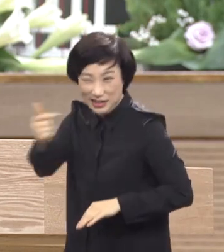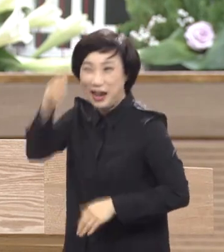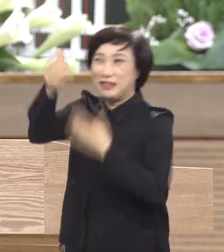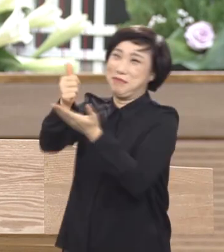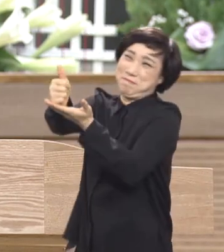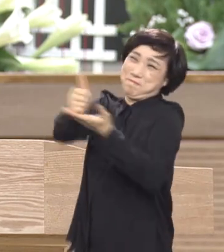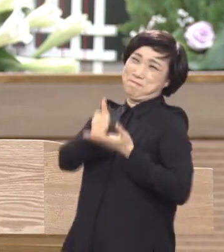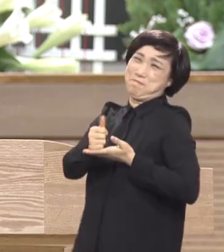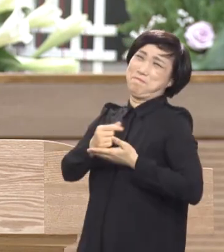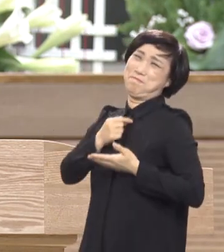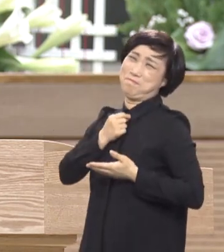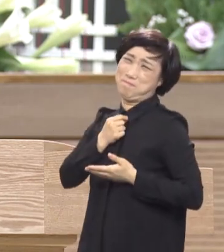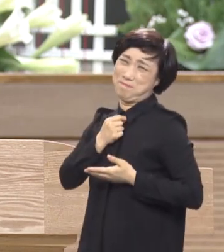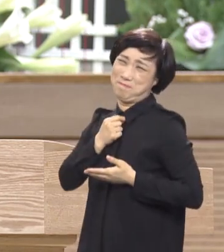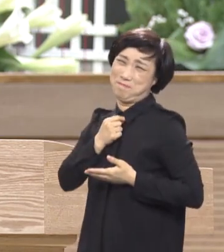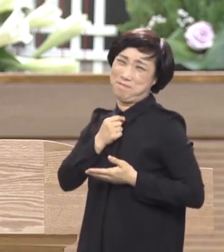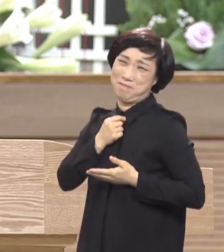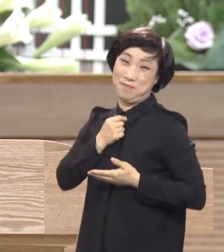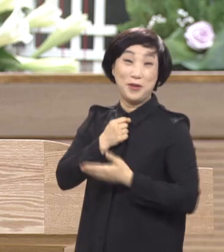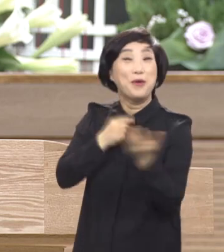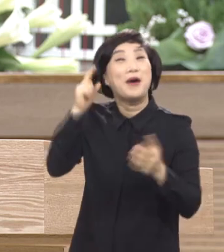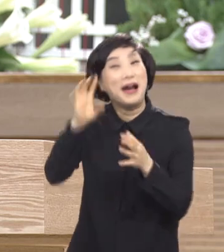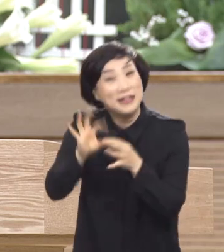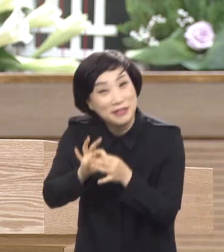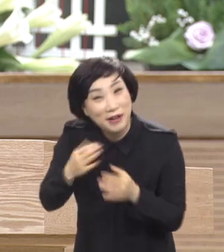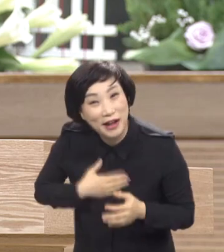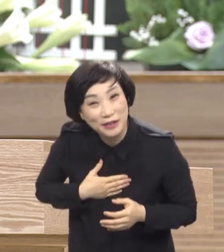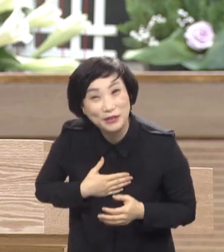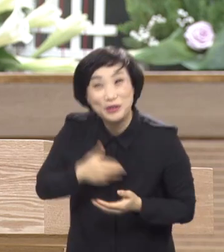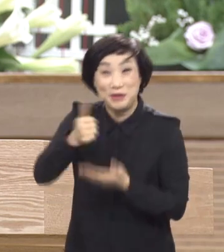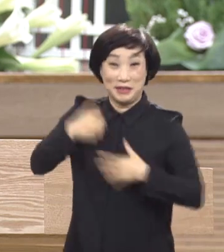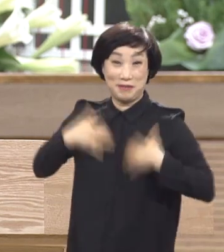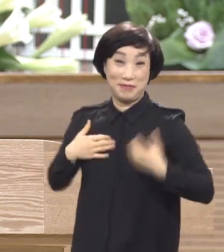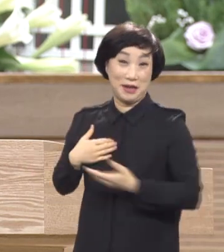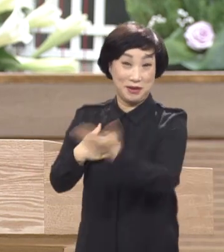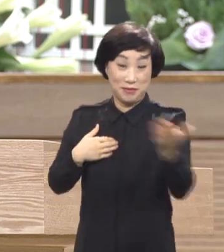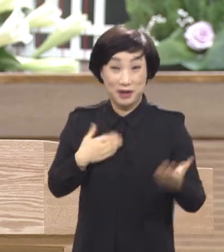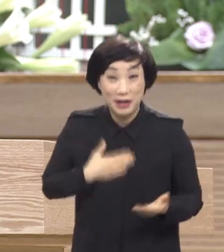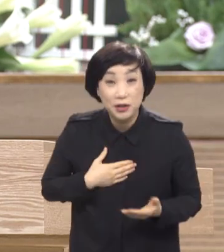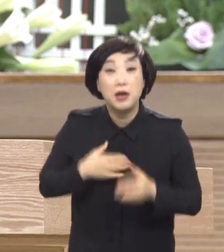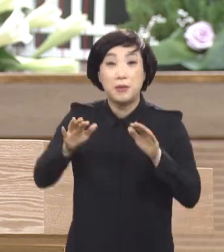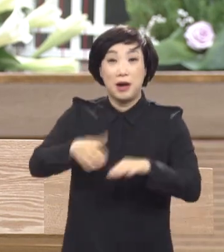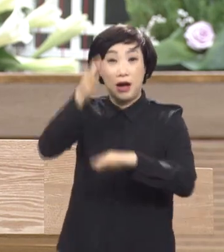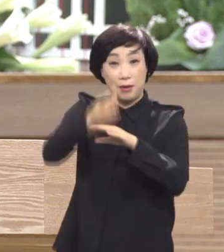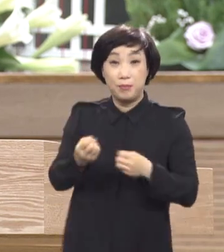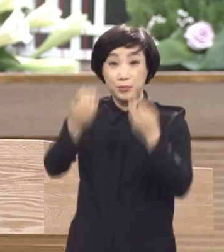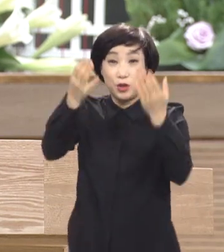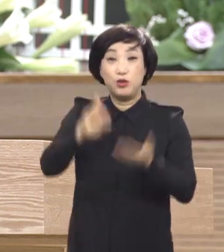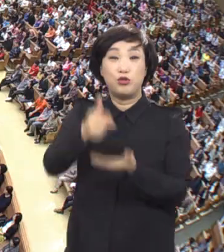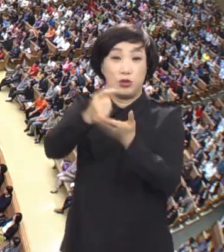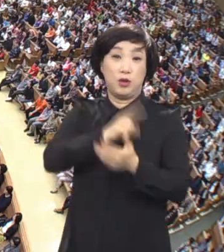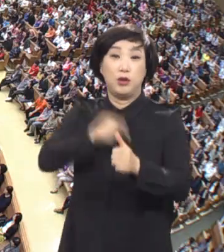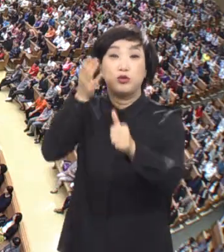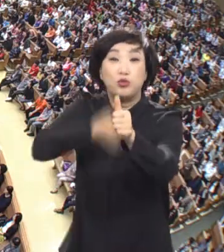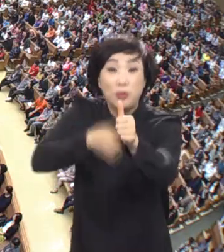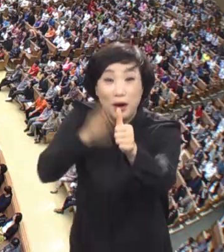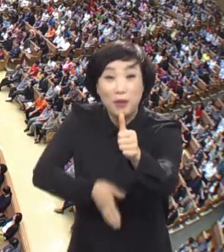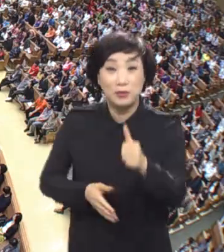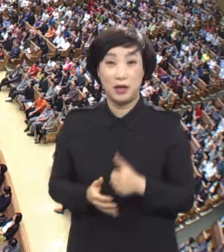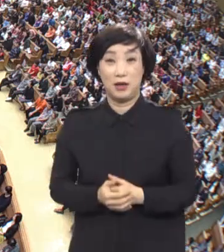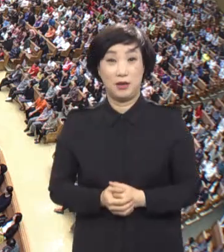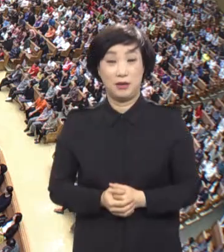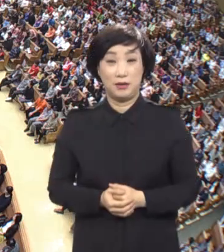독점해보고자 한번 큰 관심사 속에서 주님을 기쁘시게 하는 감사절이 되기를 주님의 이름으로 축복합니다